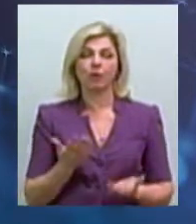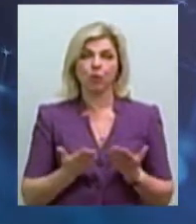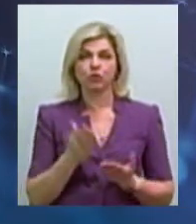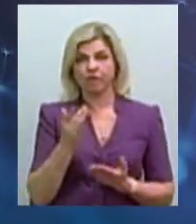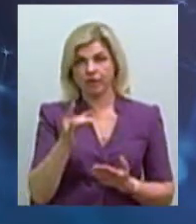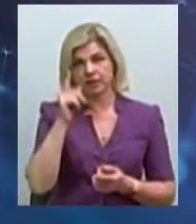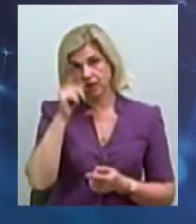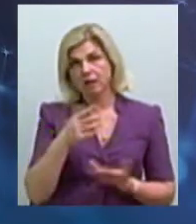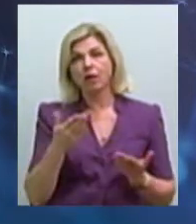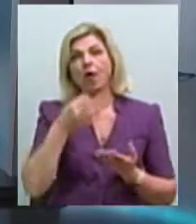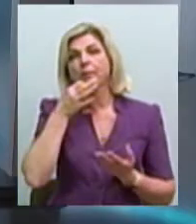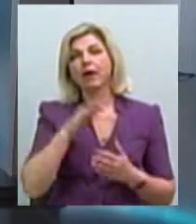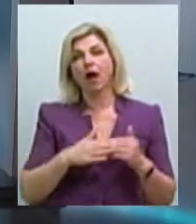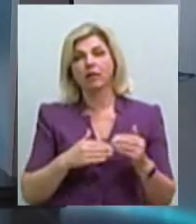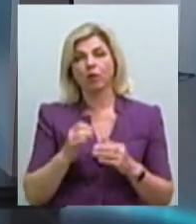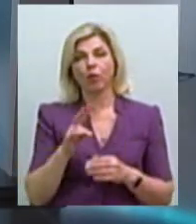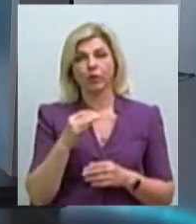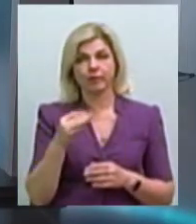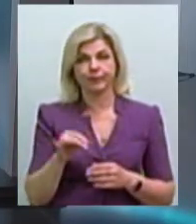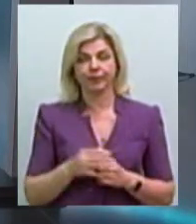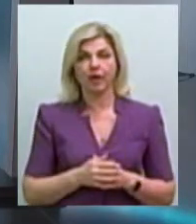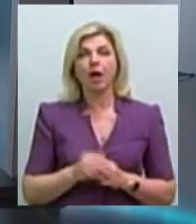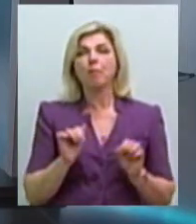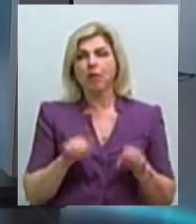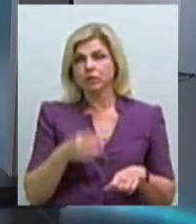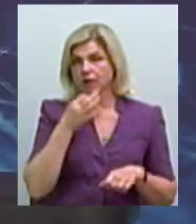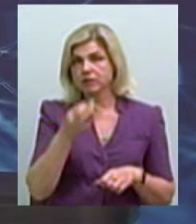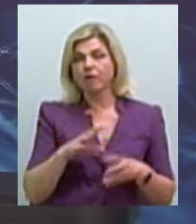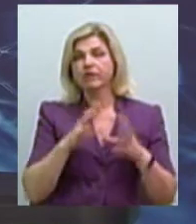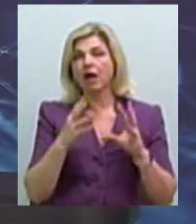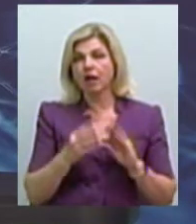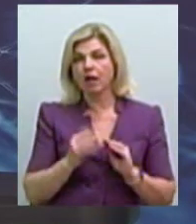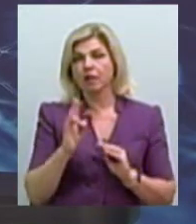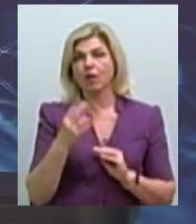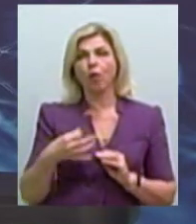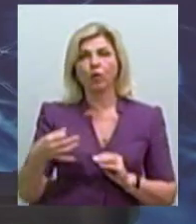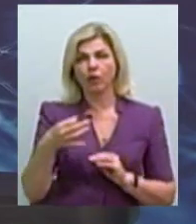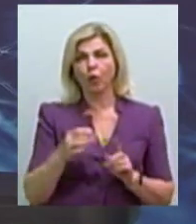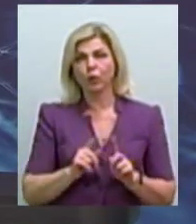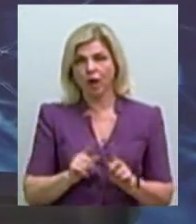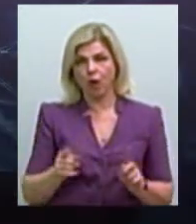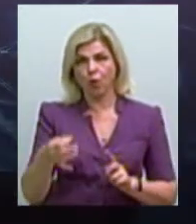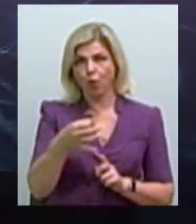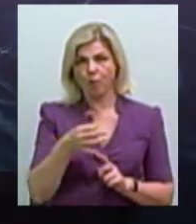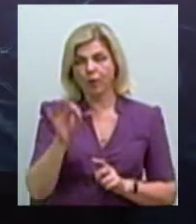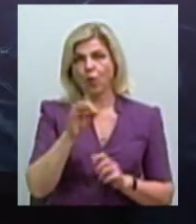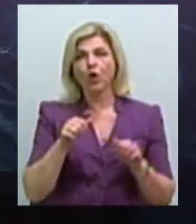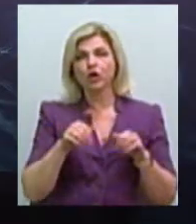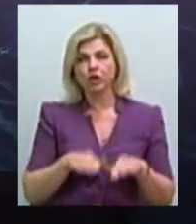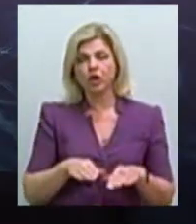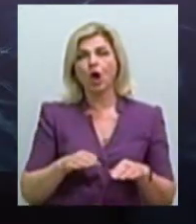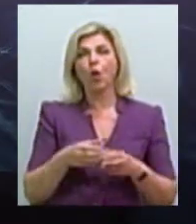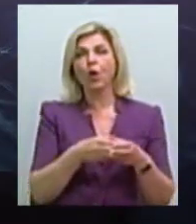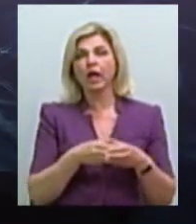за практикою комусь іншому? Ну, можу сказати, що взагалі Миколаївщина у нас унікальна область щодо вирішення колективних трудових